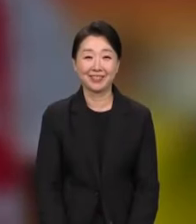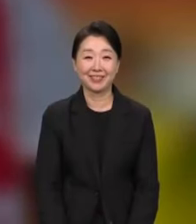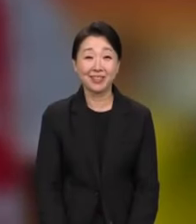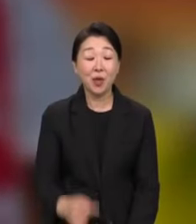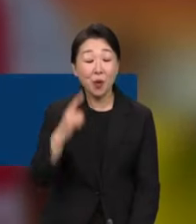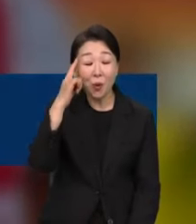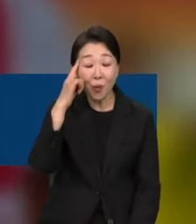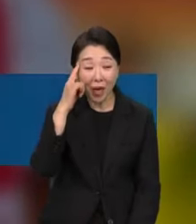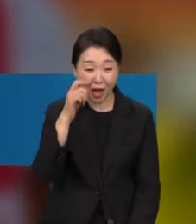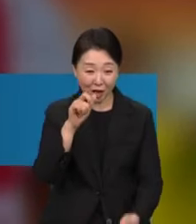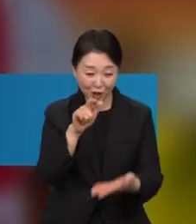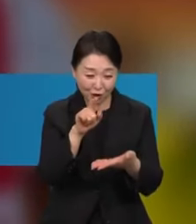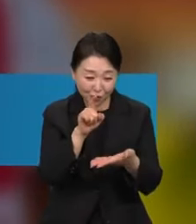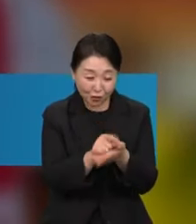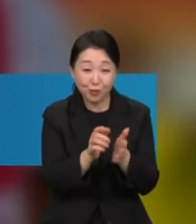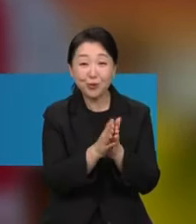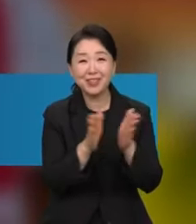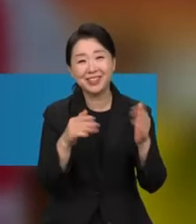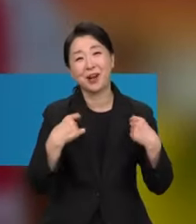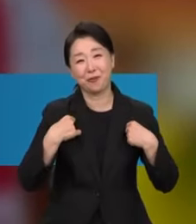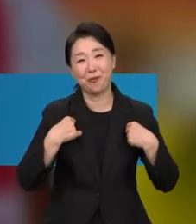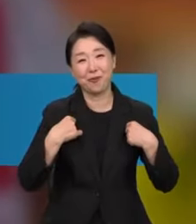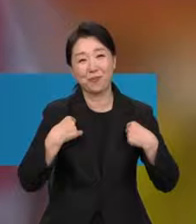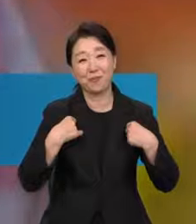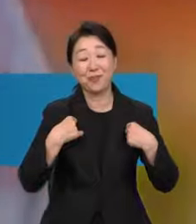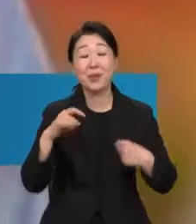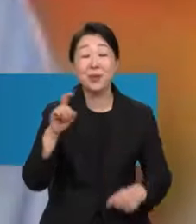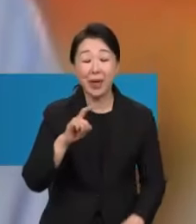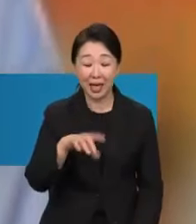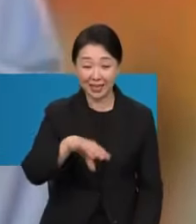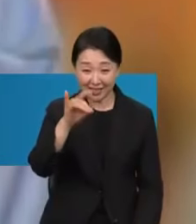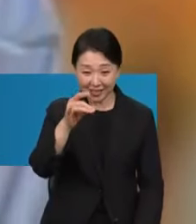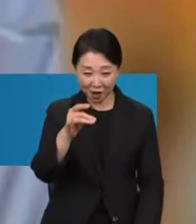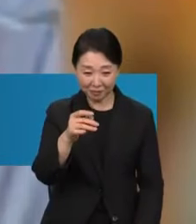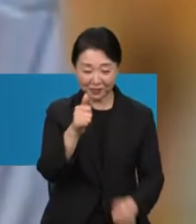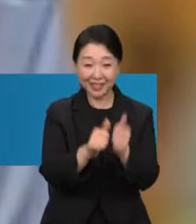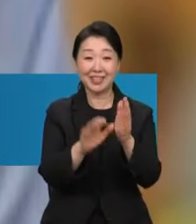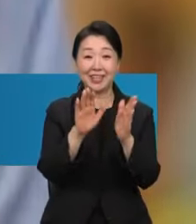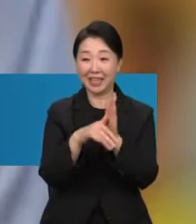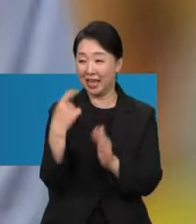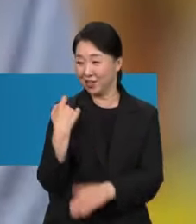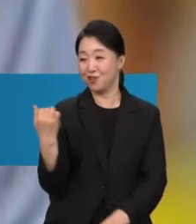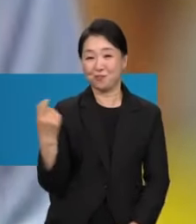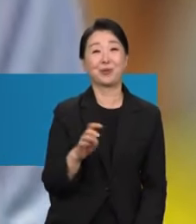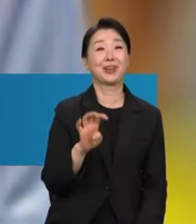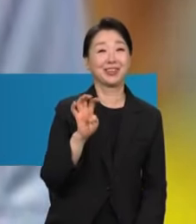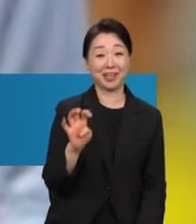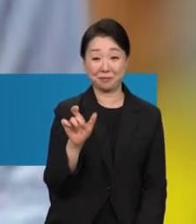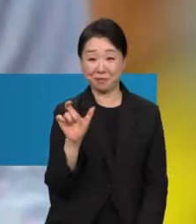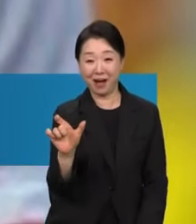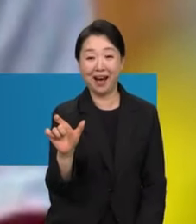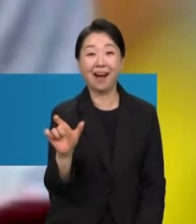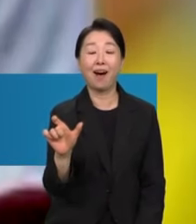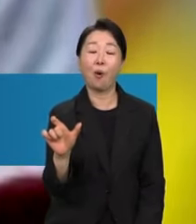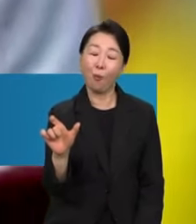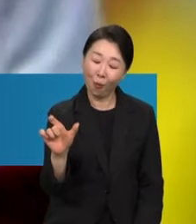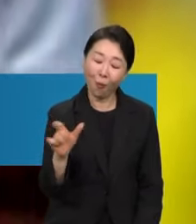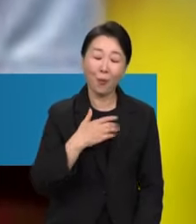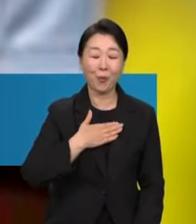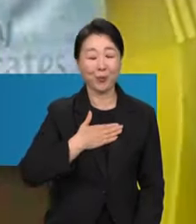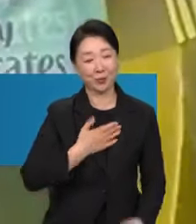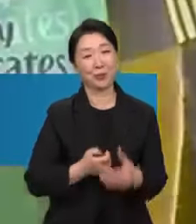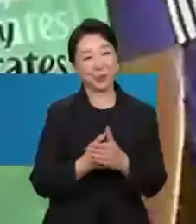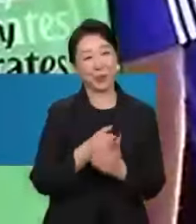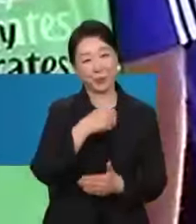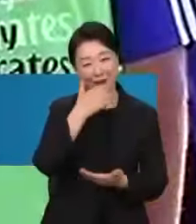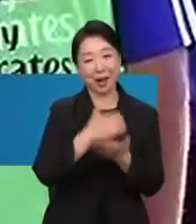사실상 축구 인생의 시작을 알린 유니폼이죠. 그것도 첫 시즌 당시의 등번호 40번까지 새겨져 있으니 남다를 수밖에